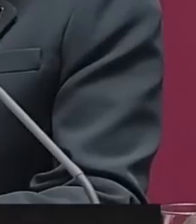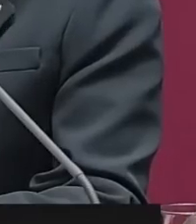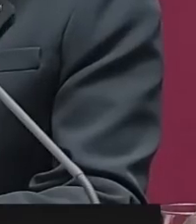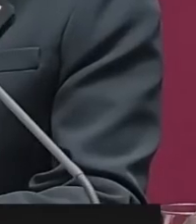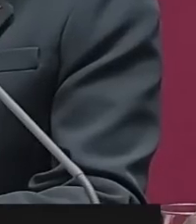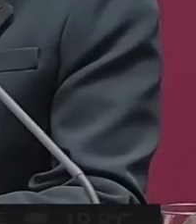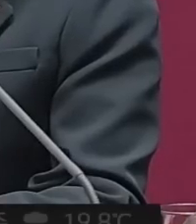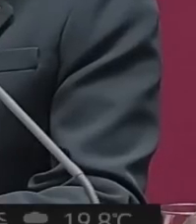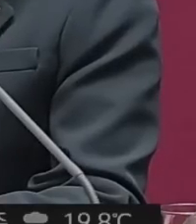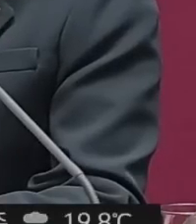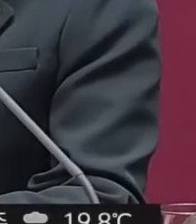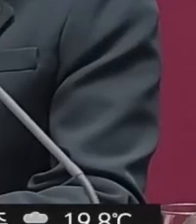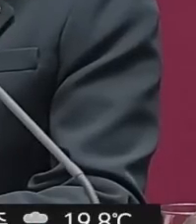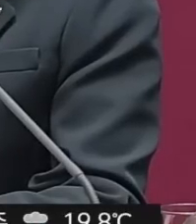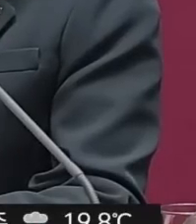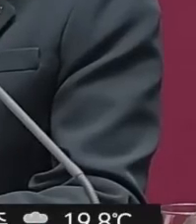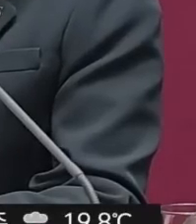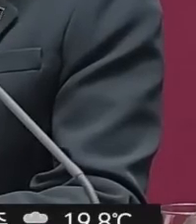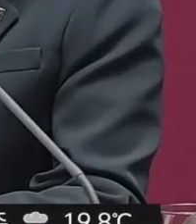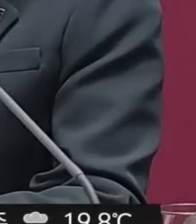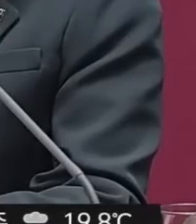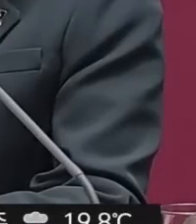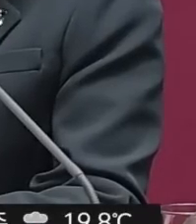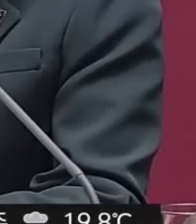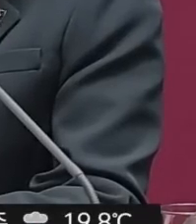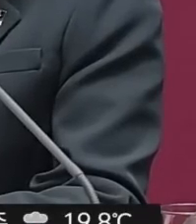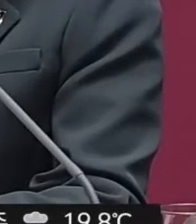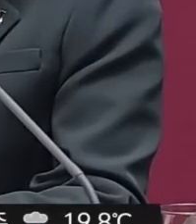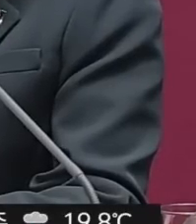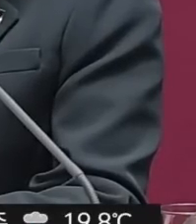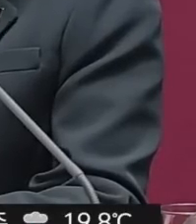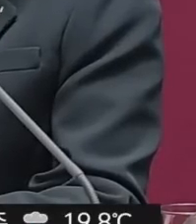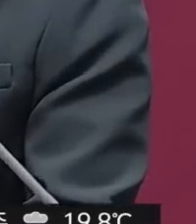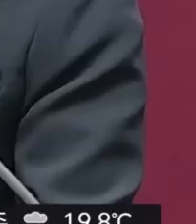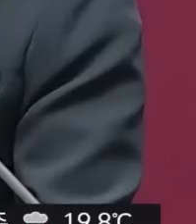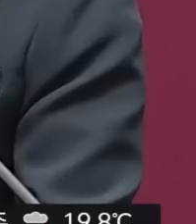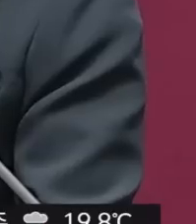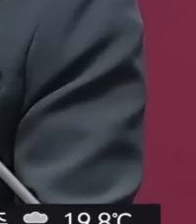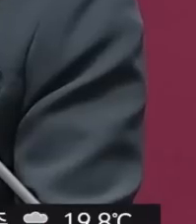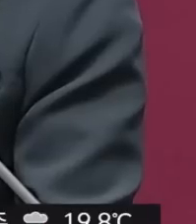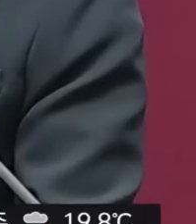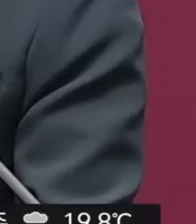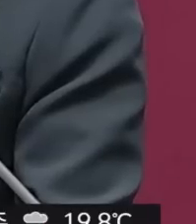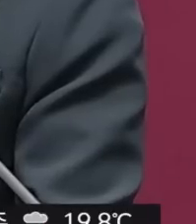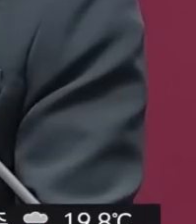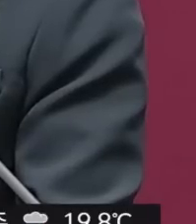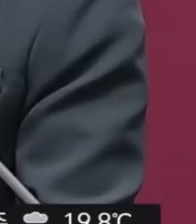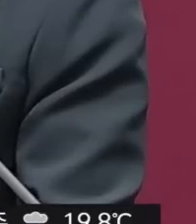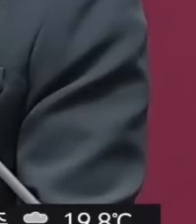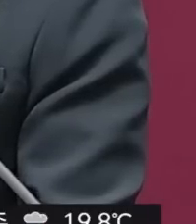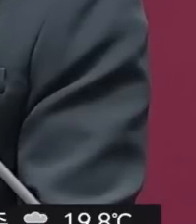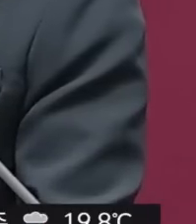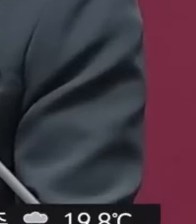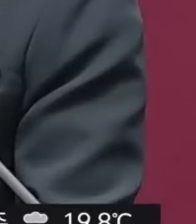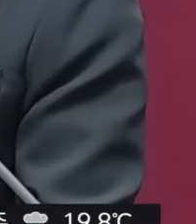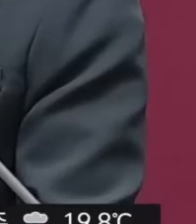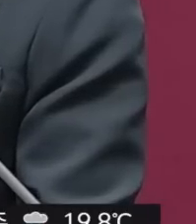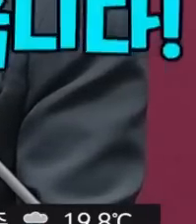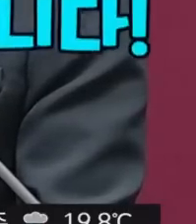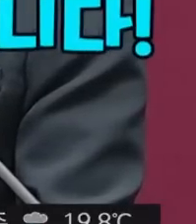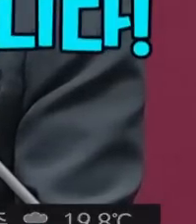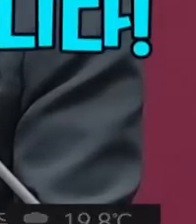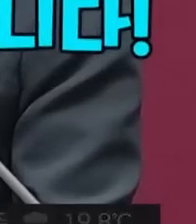우리 강제동원 피해자들이 쟁취한 사법적 권리를 돌덩이로 기부하십니까? 그 사법적